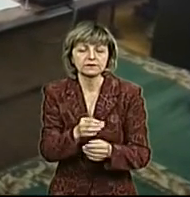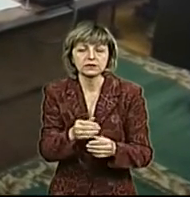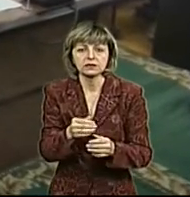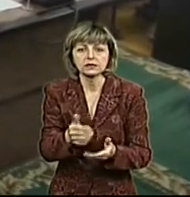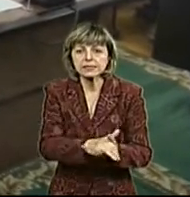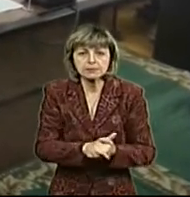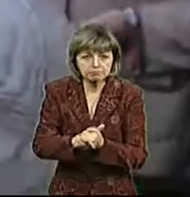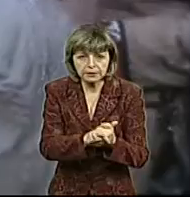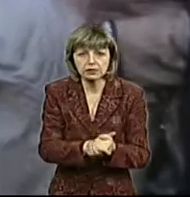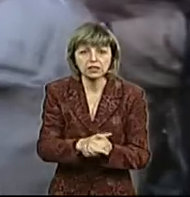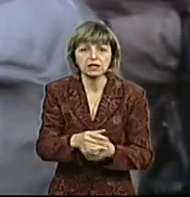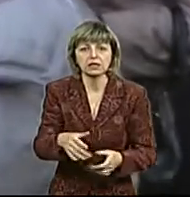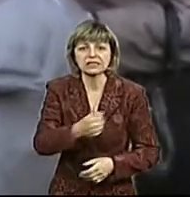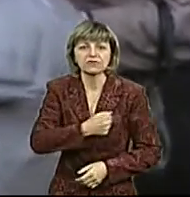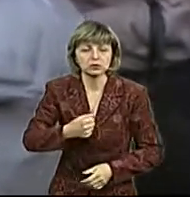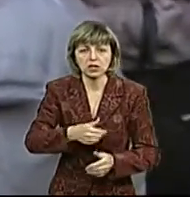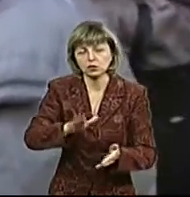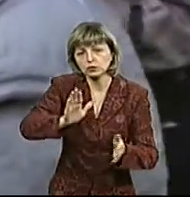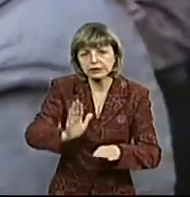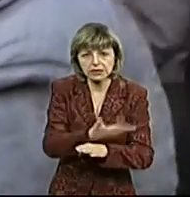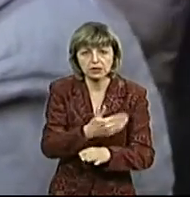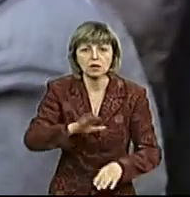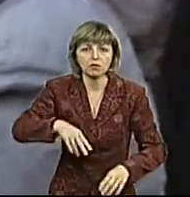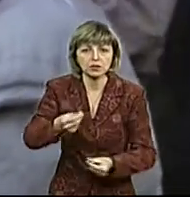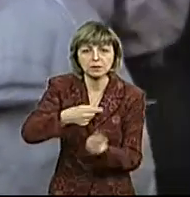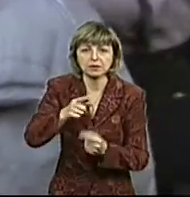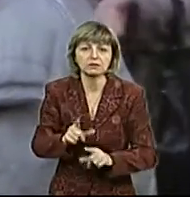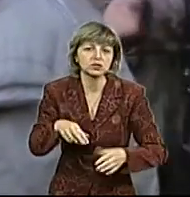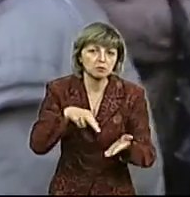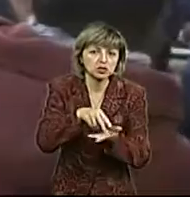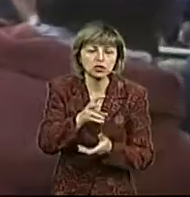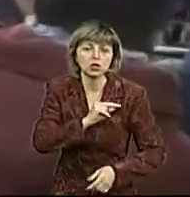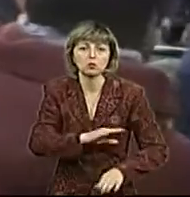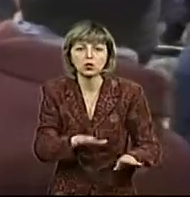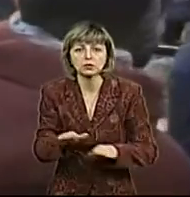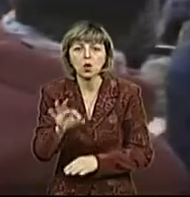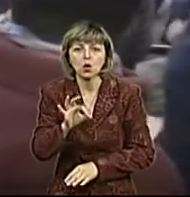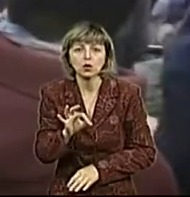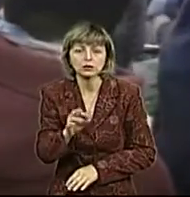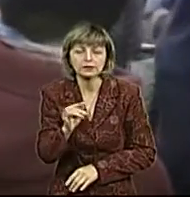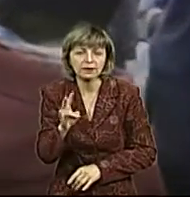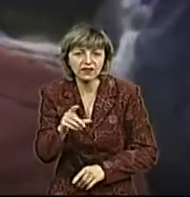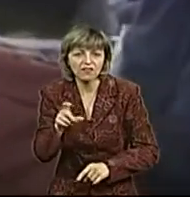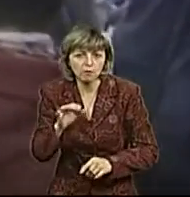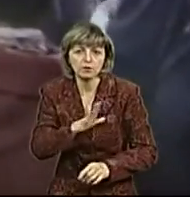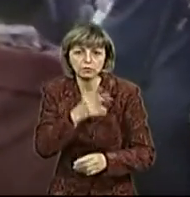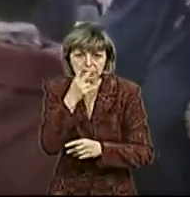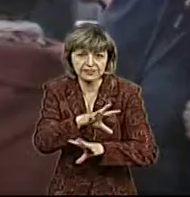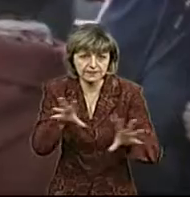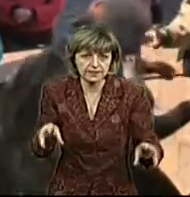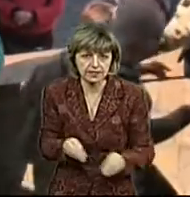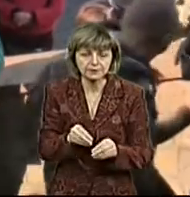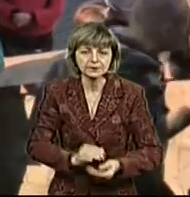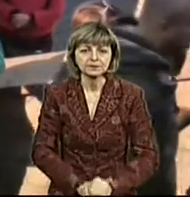зняли. Близько 12-ї підприємці повернулися на робочі місця. Оксана Євпак, Валерій Фетисов, Тетяна